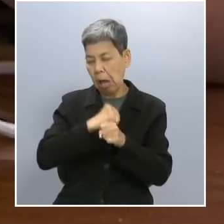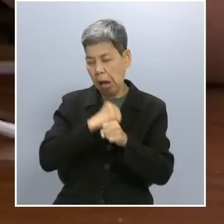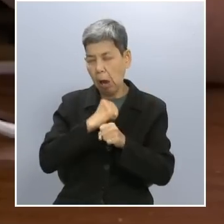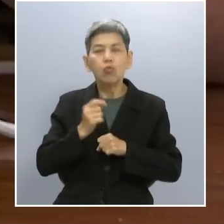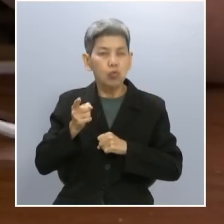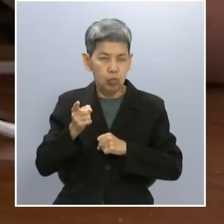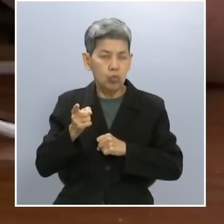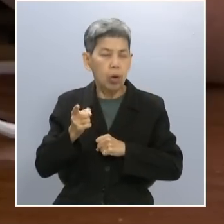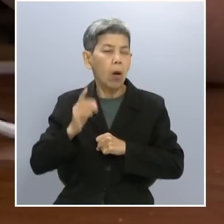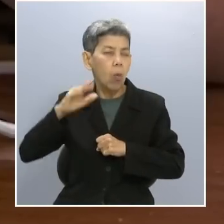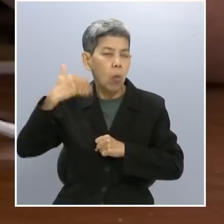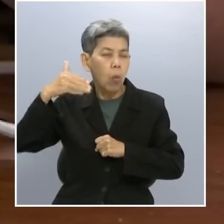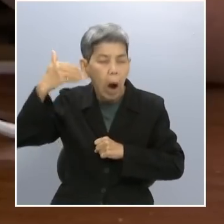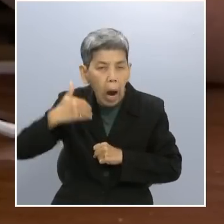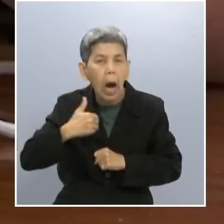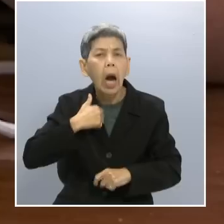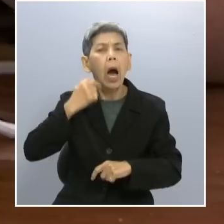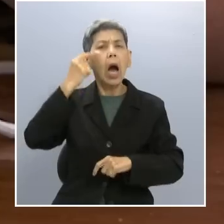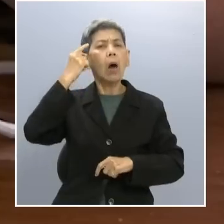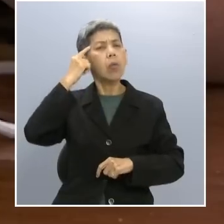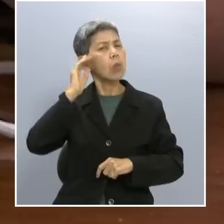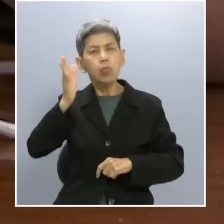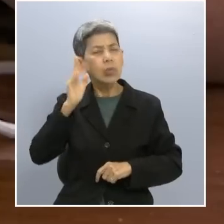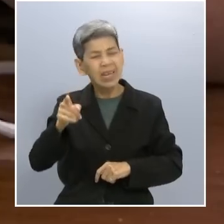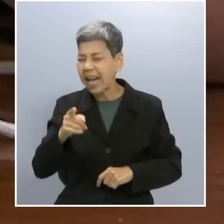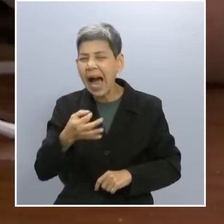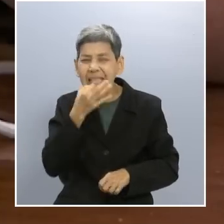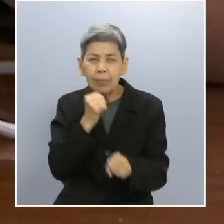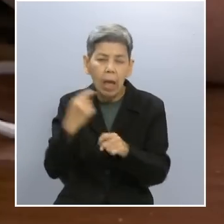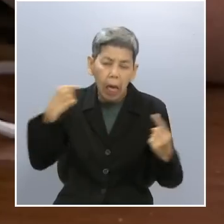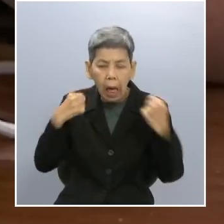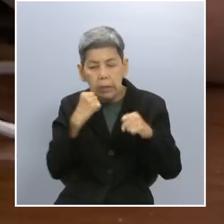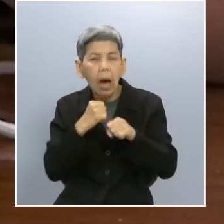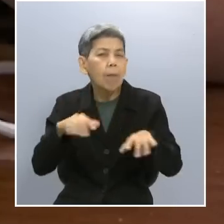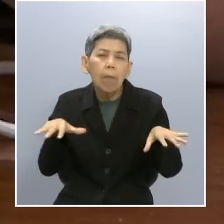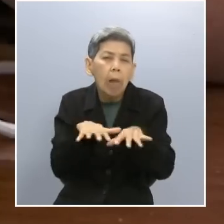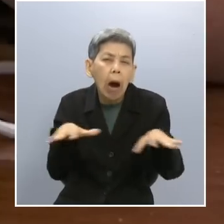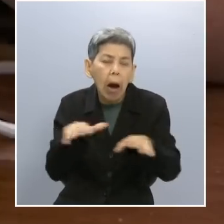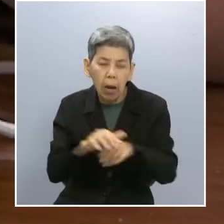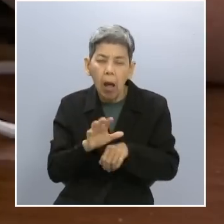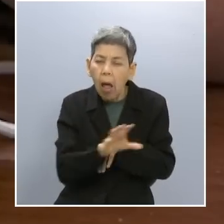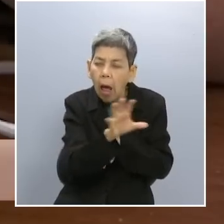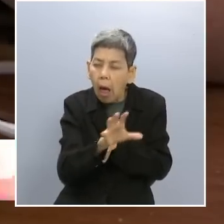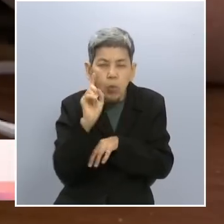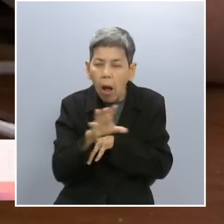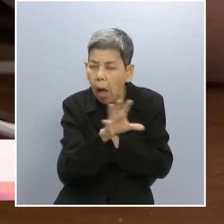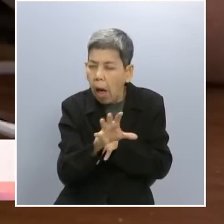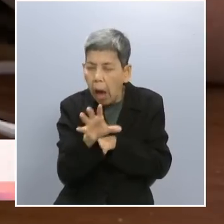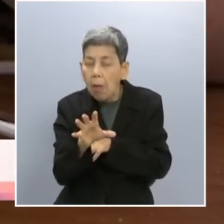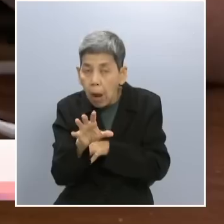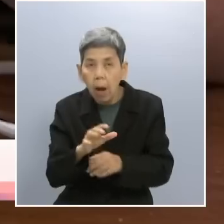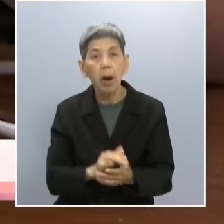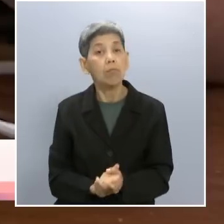สุดท้ายครับมารู้ความจริงว่าจริงๆแล้วผัวเนี่ยมีอาชีพรับจ้างแล้วยังไปหลอกผู้หญิงอีกเพียบนะฮะแล้ว